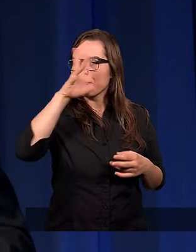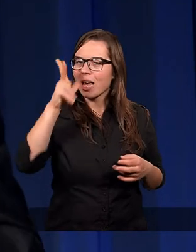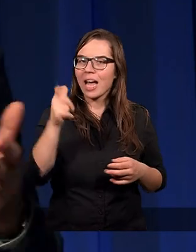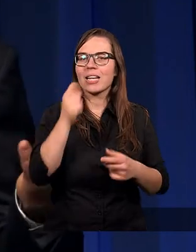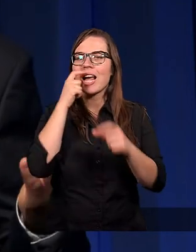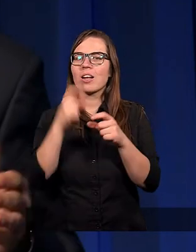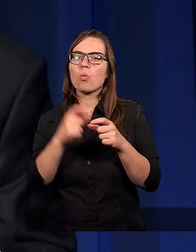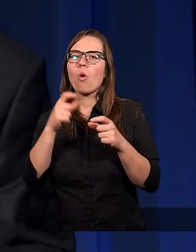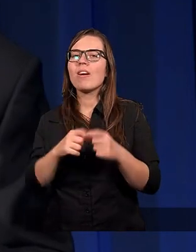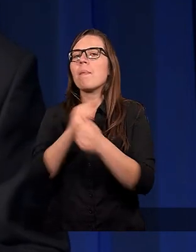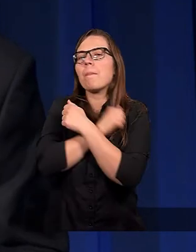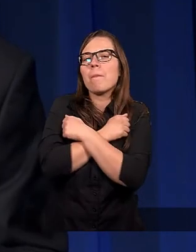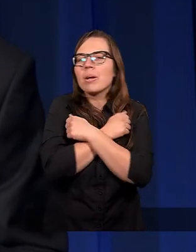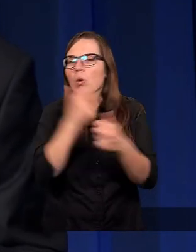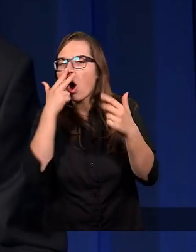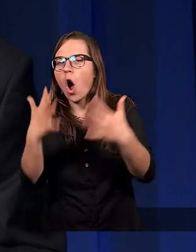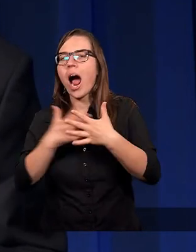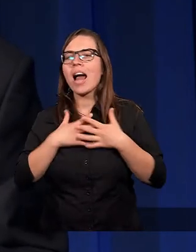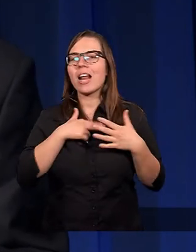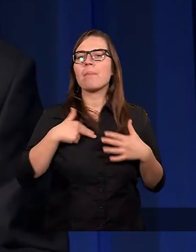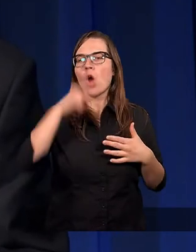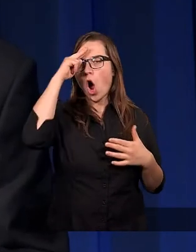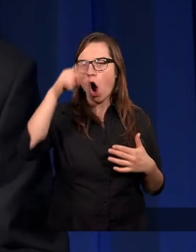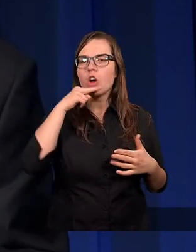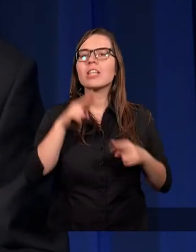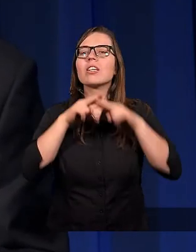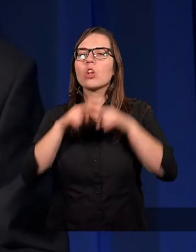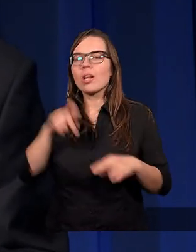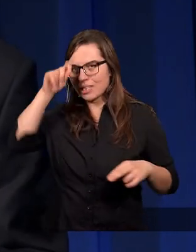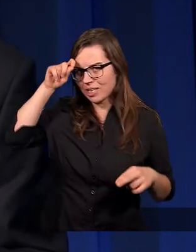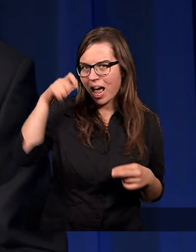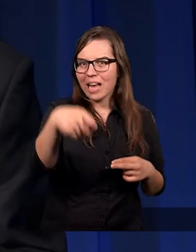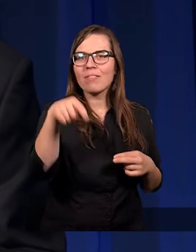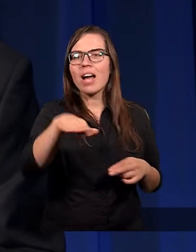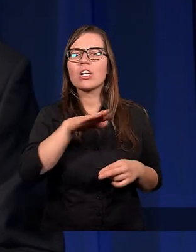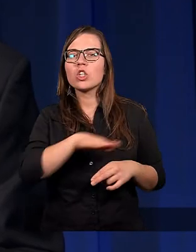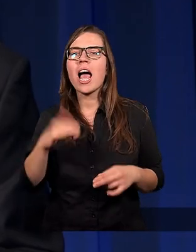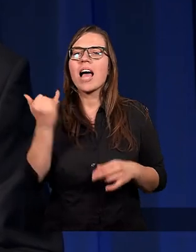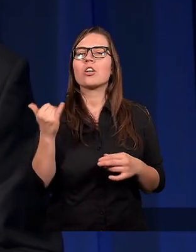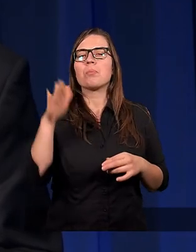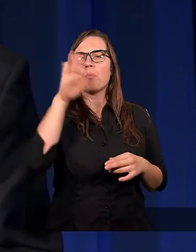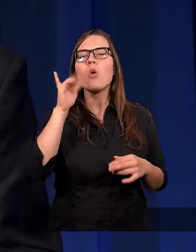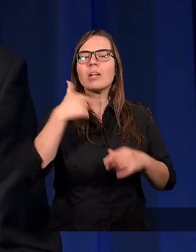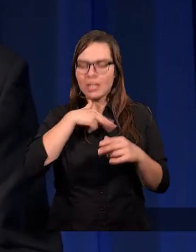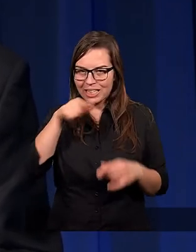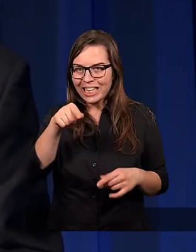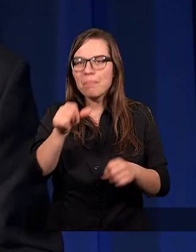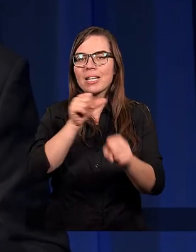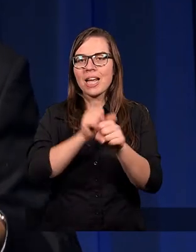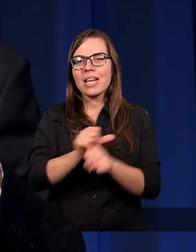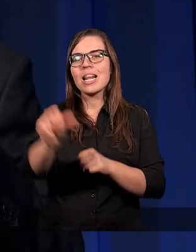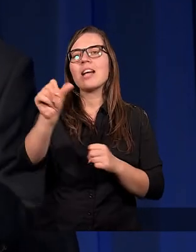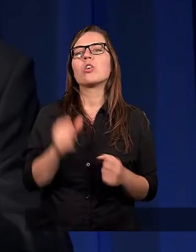słowa. Patrzcie, jaką miłość okazał nam Ojciec, że zostaliśmy nazwani dziećmi Bożymi i nimi jesteśmy.